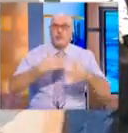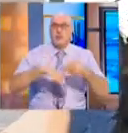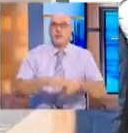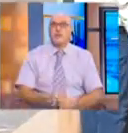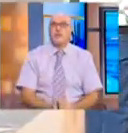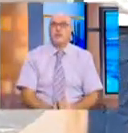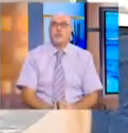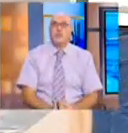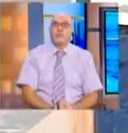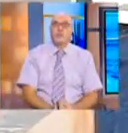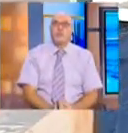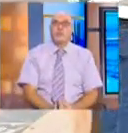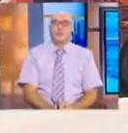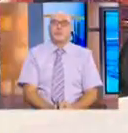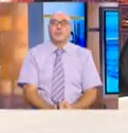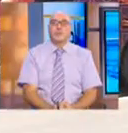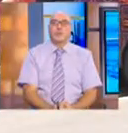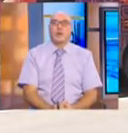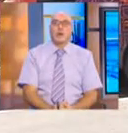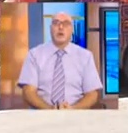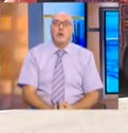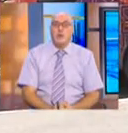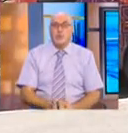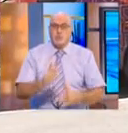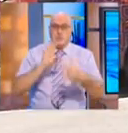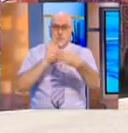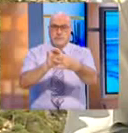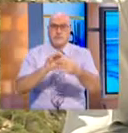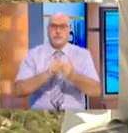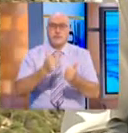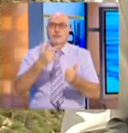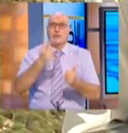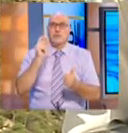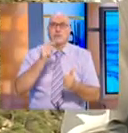دارتها الجمعية بالتنسيق مع الشركة الوطنية